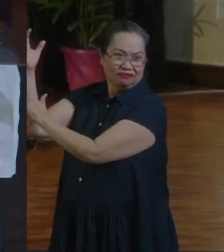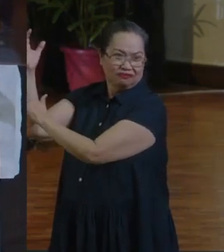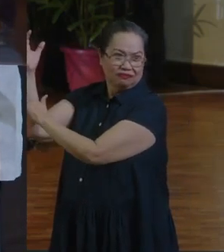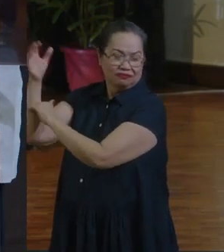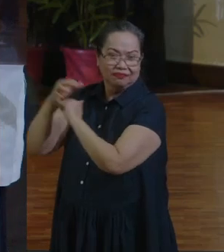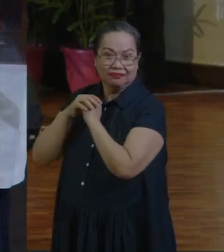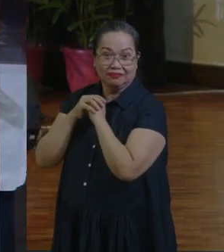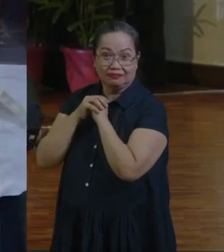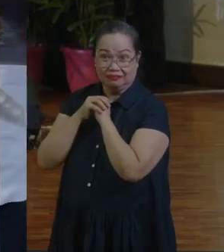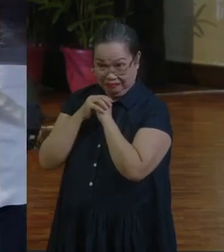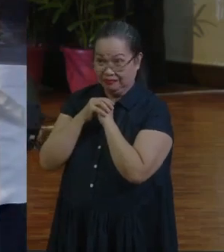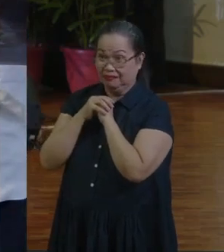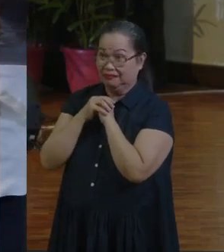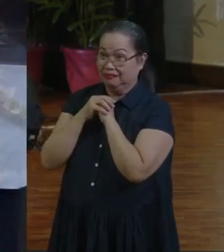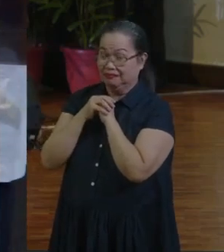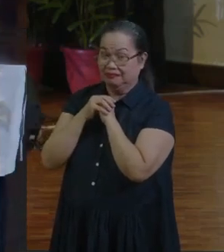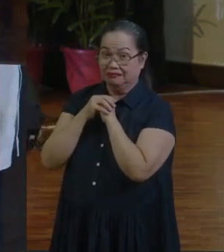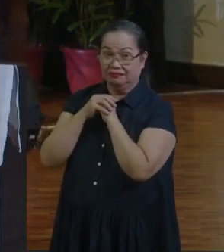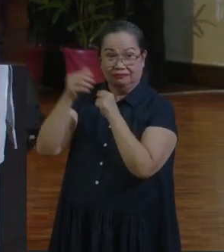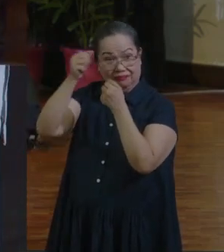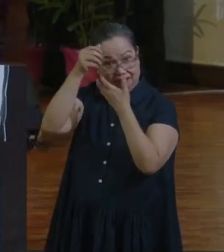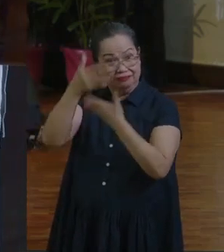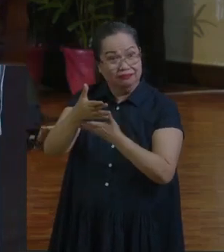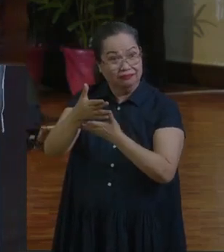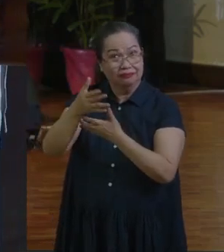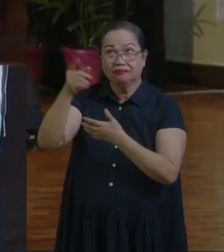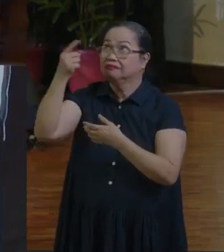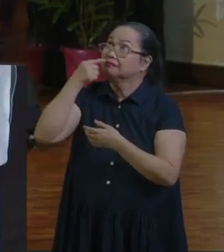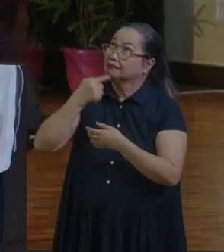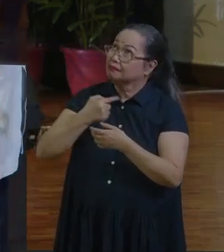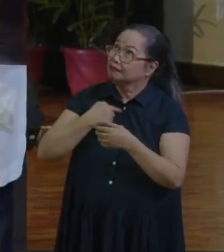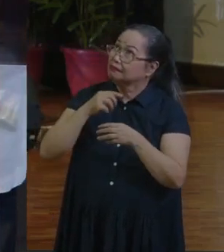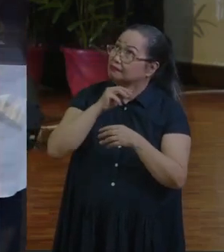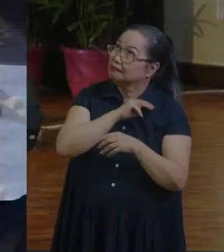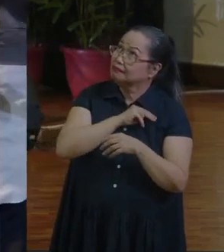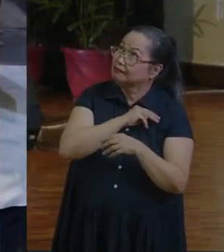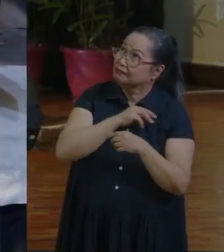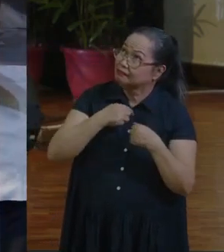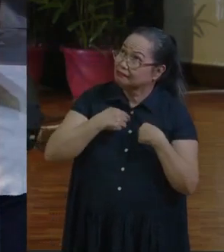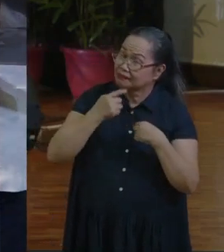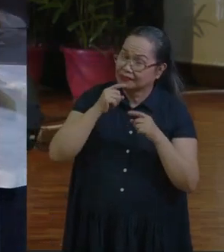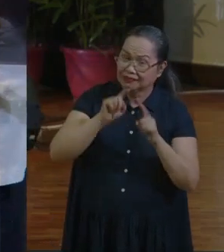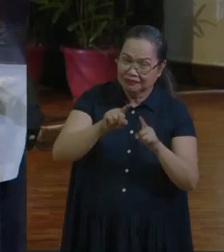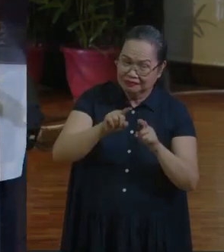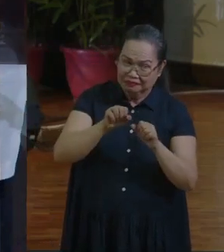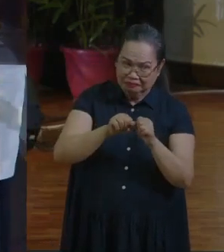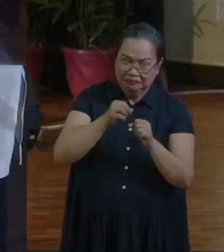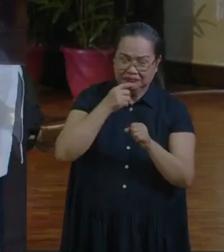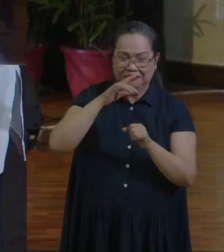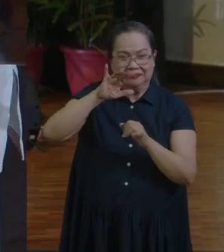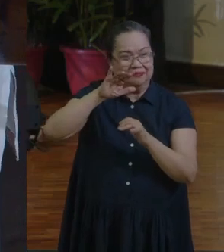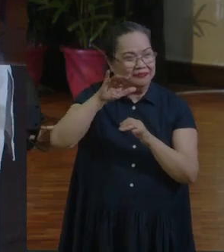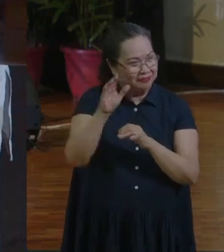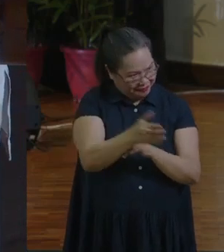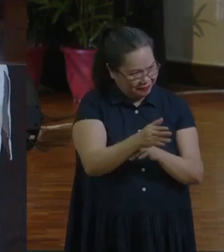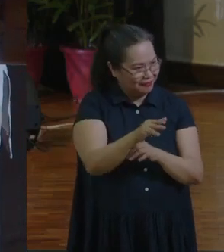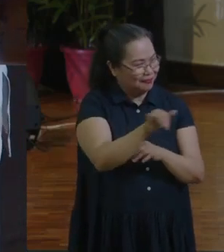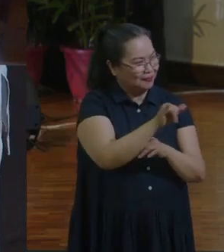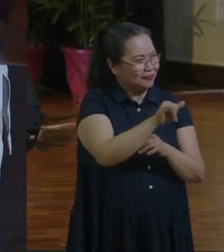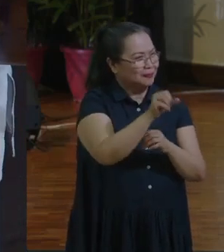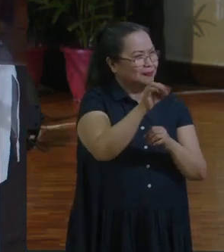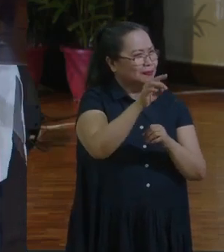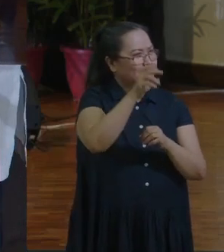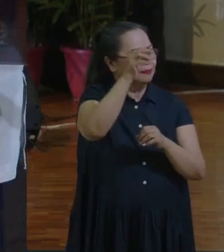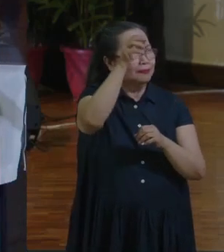Tapat niyang tinupad ang kanyang misyon na kanyang tinanggap mula sa Diyos. Dahil dito, katulad ng maraming lalaki na Diyos, siya